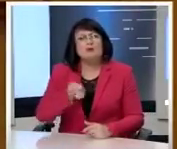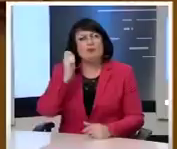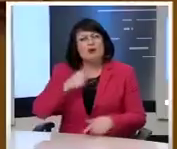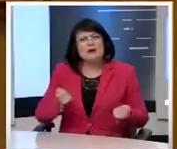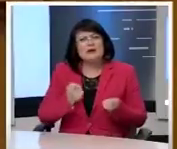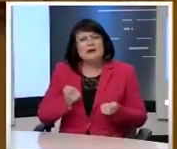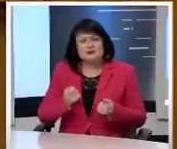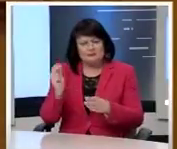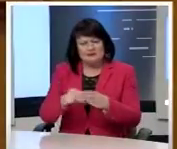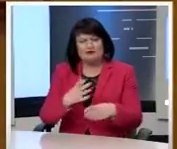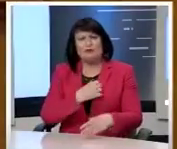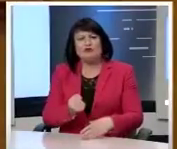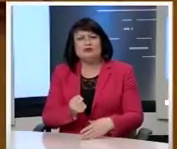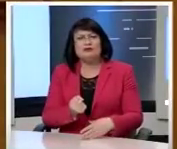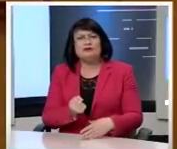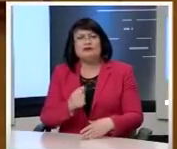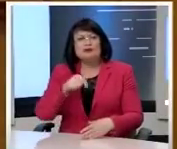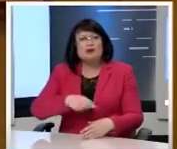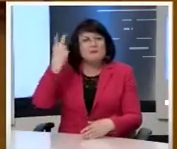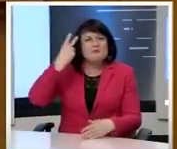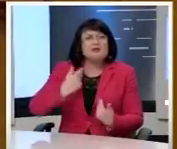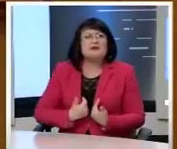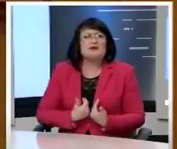την οποία πήρε ψήφο εμπιστοσύνης από τη Βουλή.